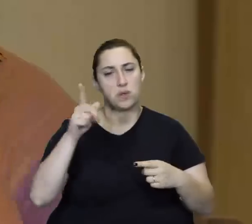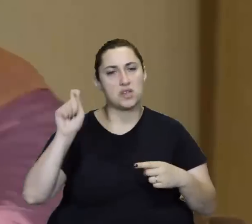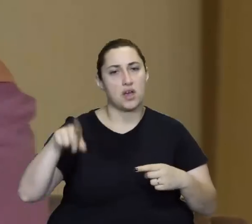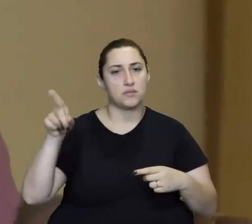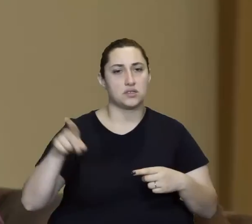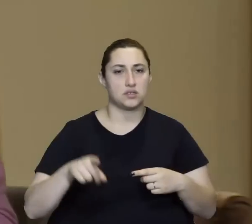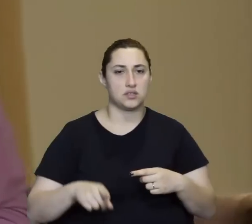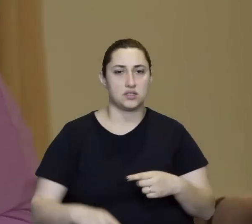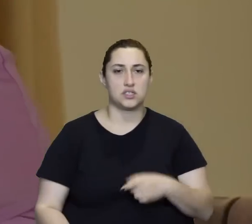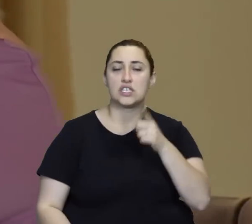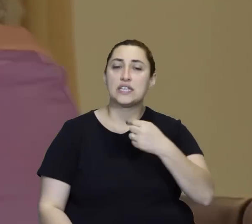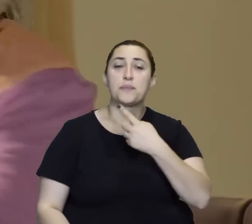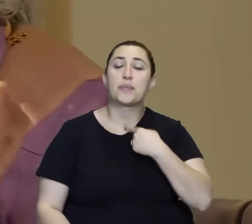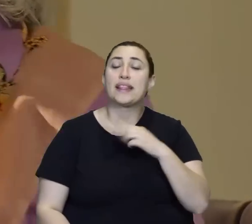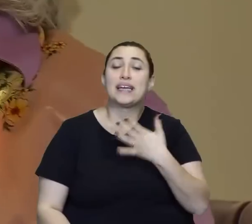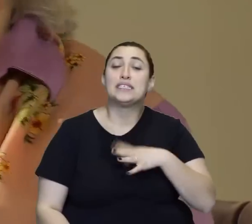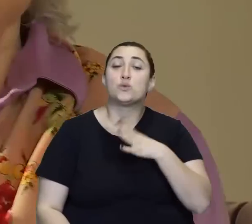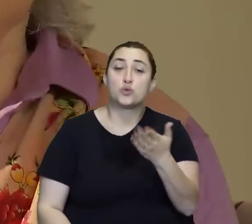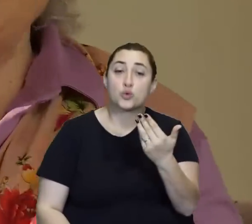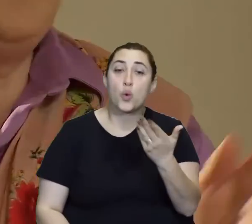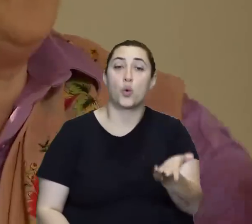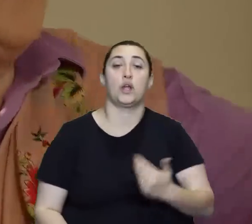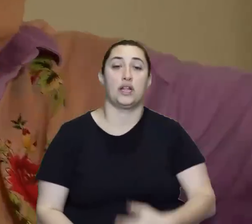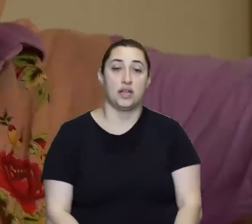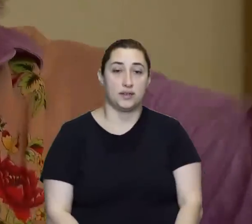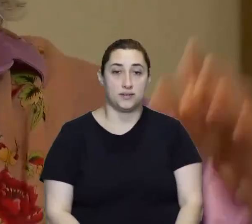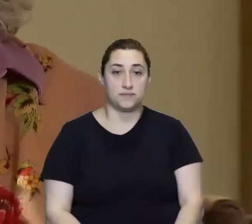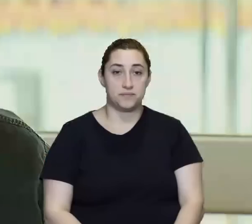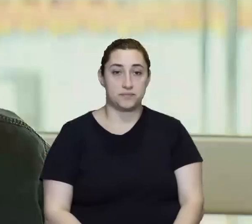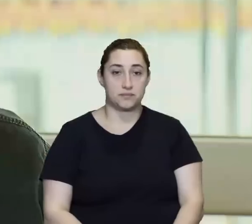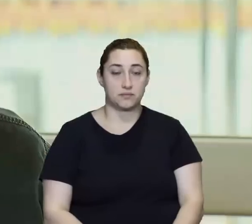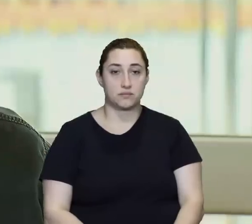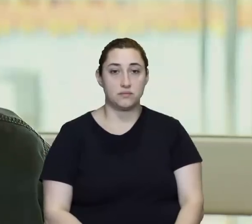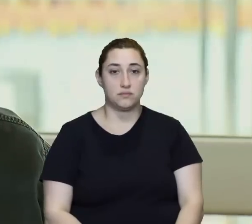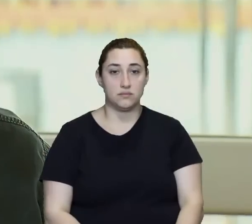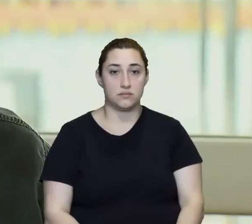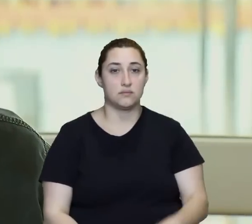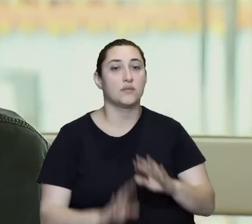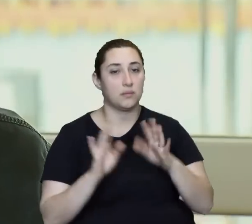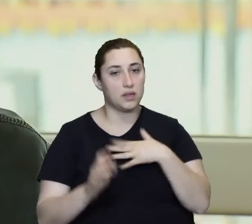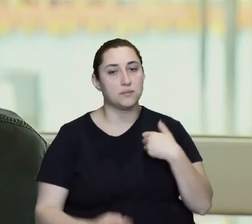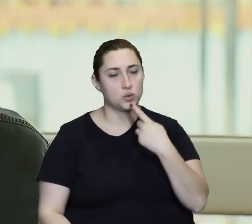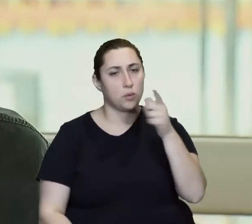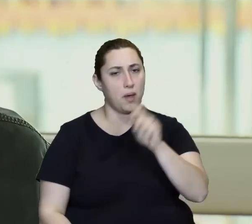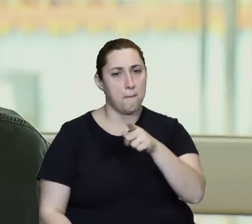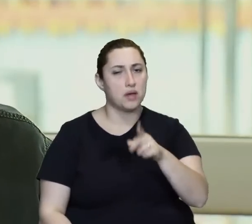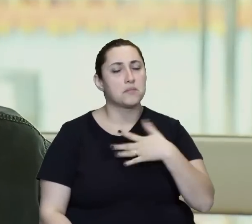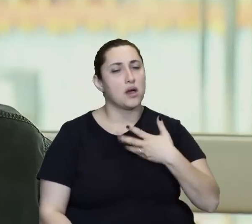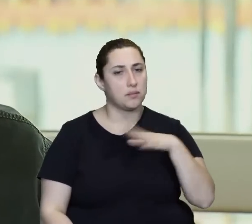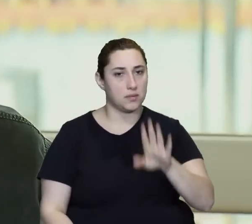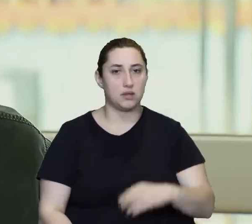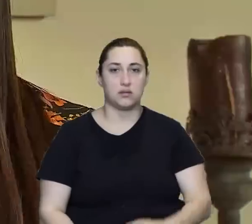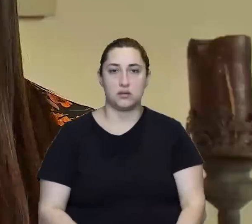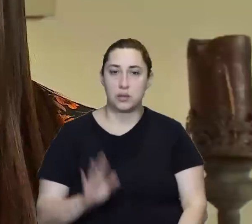yapar. Senin canın evladım, senin canın ne istiyorsa yapsın karım. Tamam anacığım, söyleriz yaparım. Sen merak